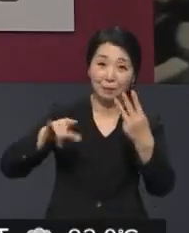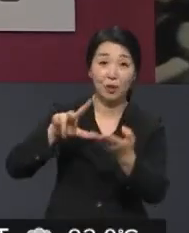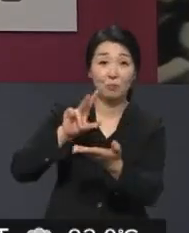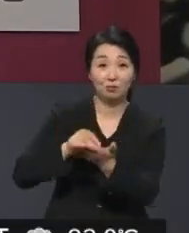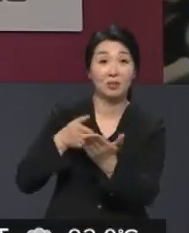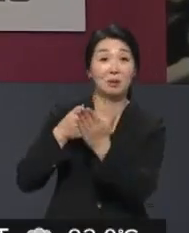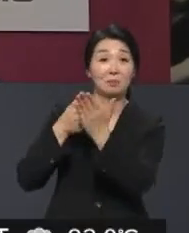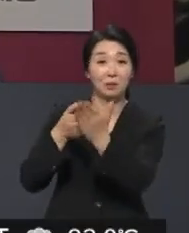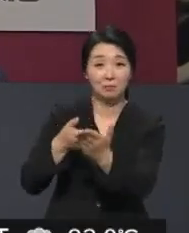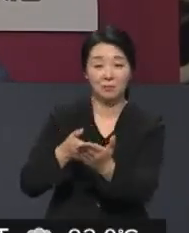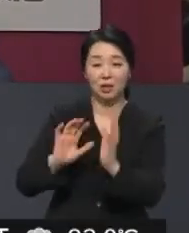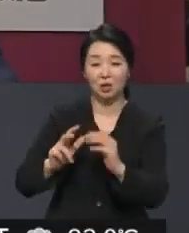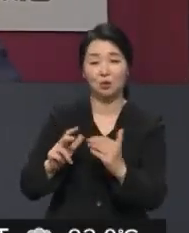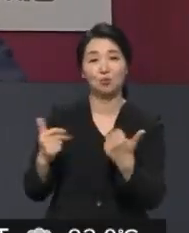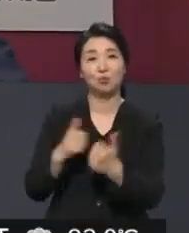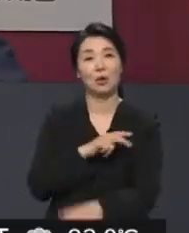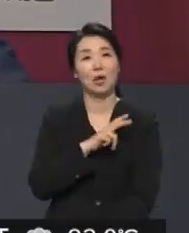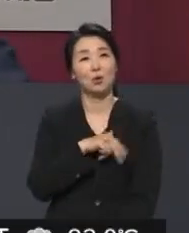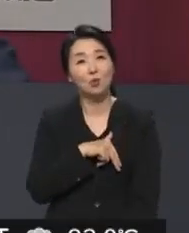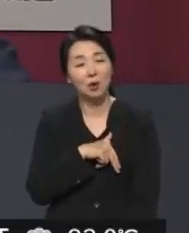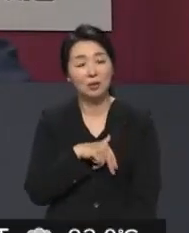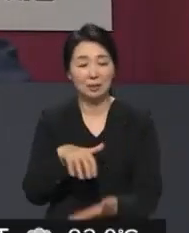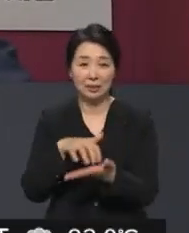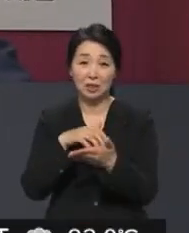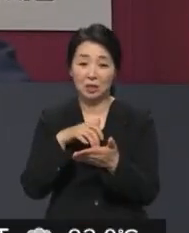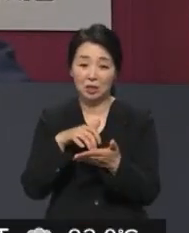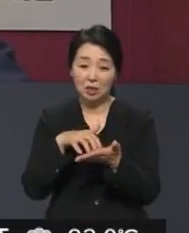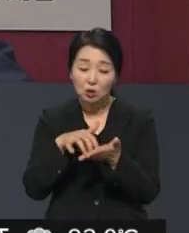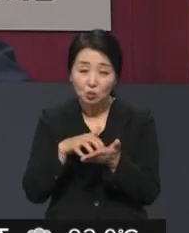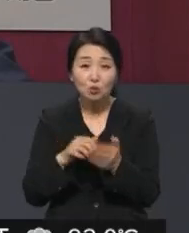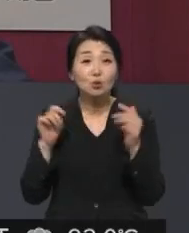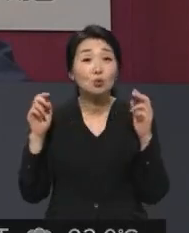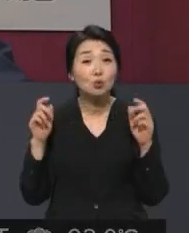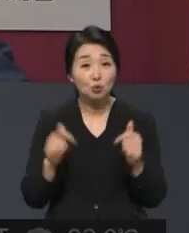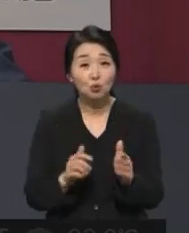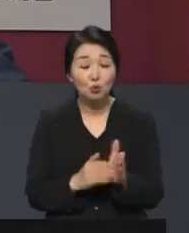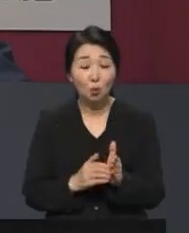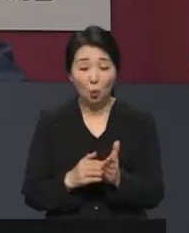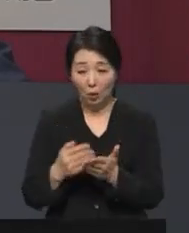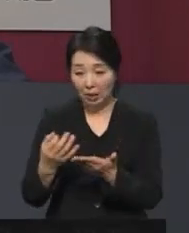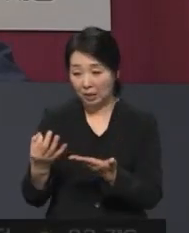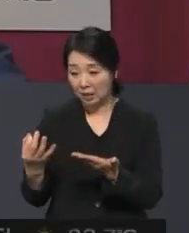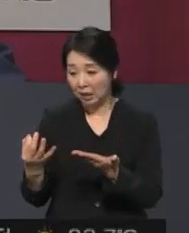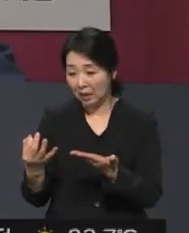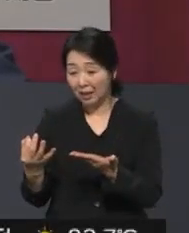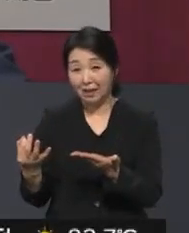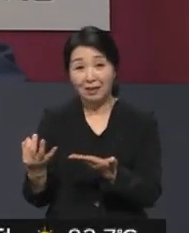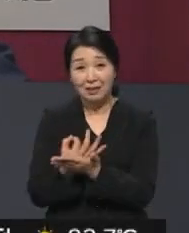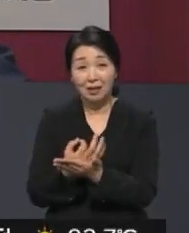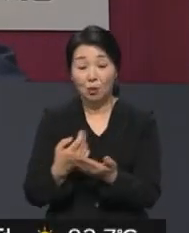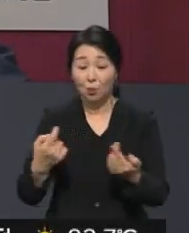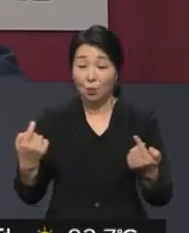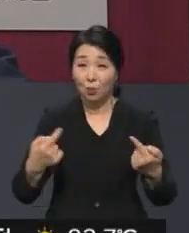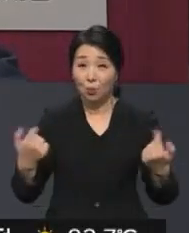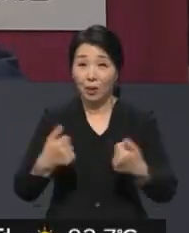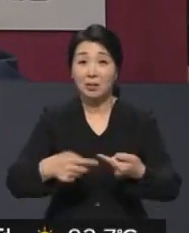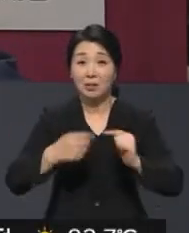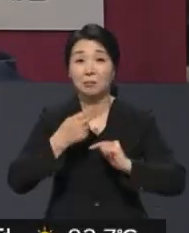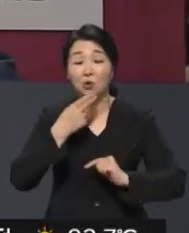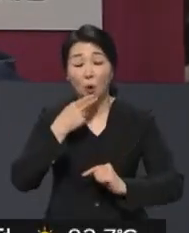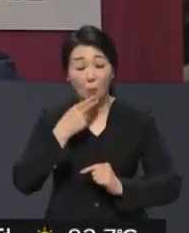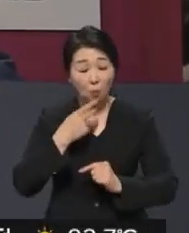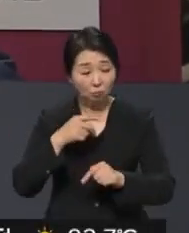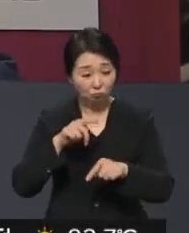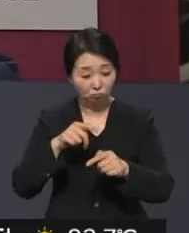제시했습니다. 국회의원들의 이 정수를 축소하는 것, 그리고 무노동 무임금, 그러니까 회의에 참석하지 않으면 임금을 주지 않는